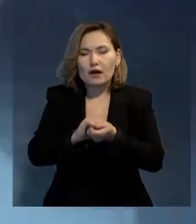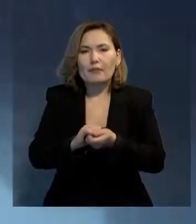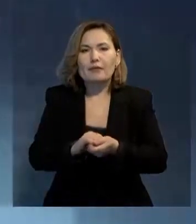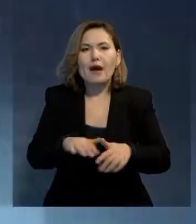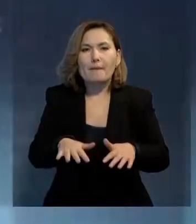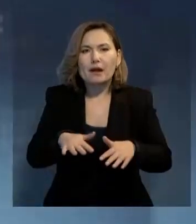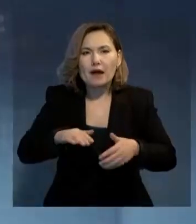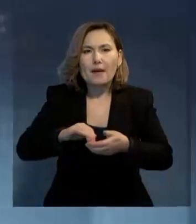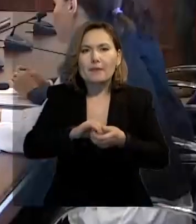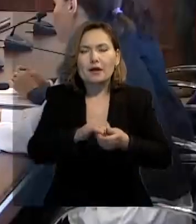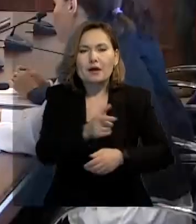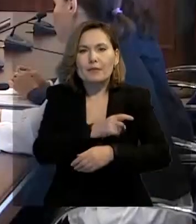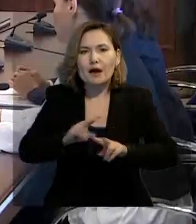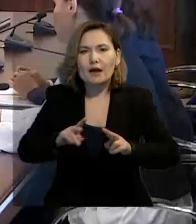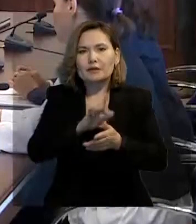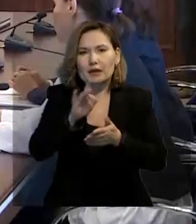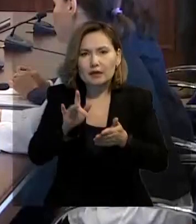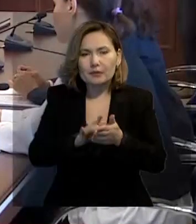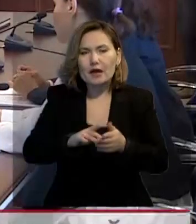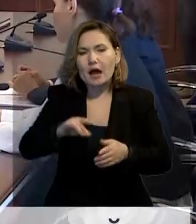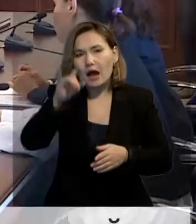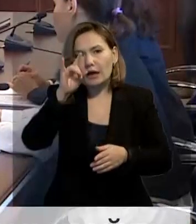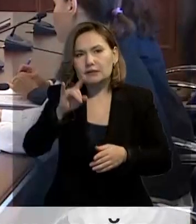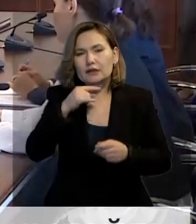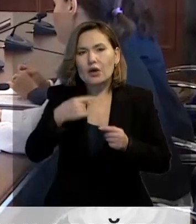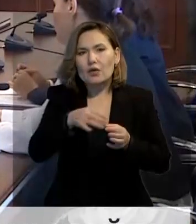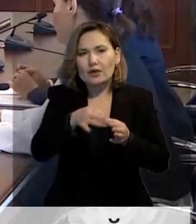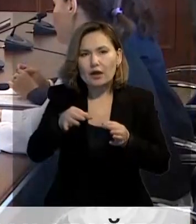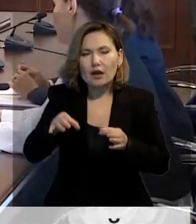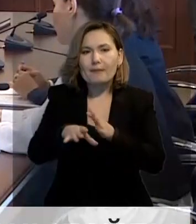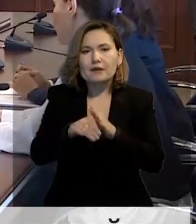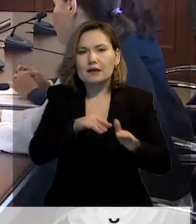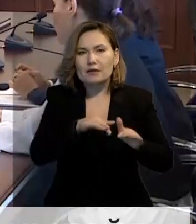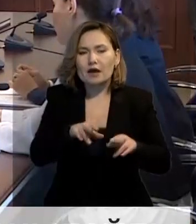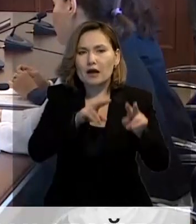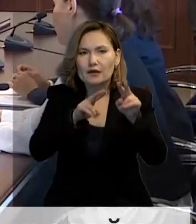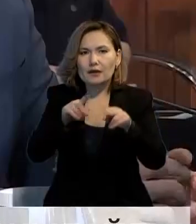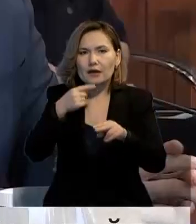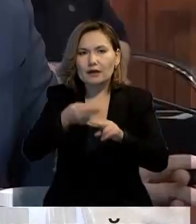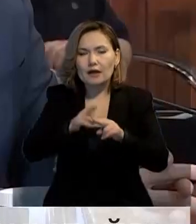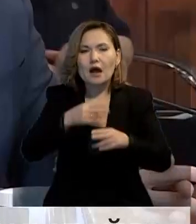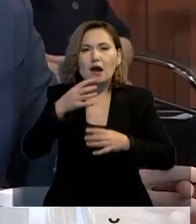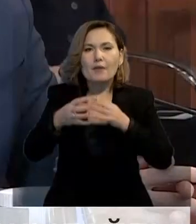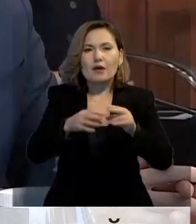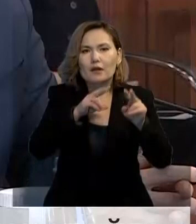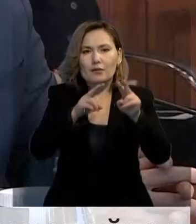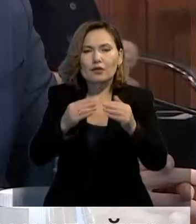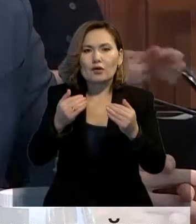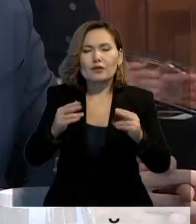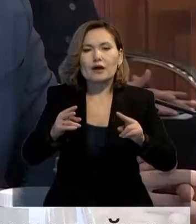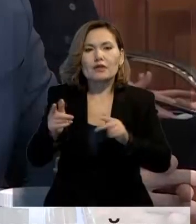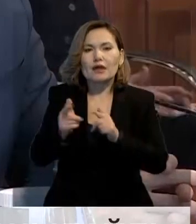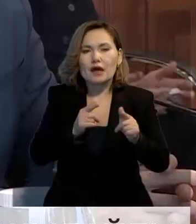парламенттік ассамблеясының мүшелері елордаға ғана емес, елдің өзге өңірлерінде де сайлау науқанын қадағалайтынын айтады. Халықаралық байқаушылар